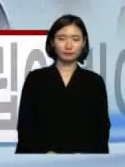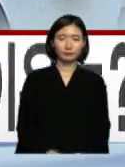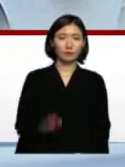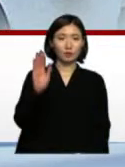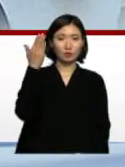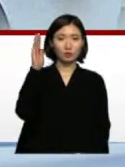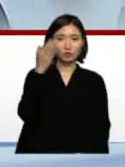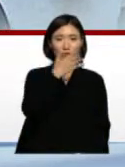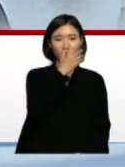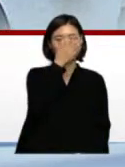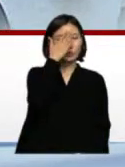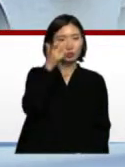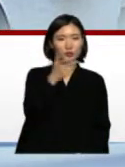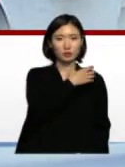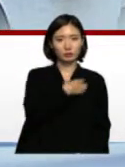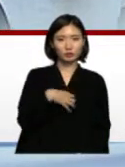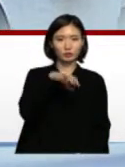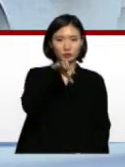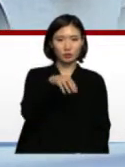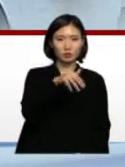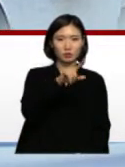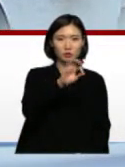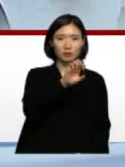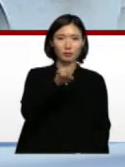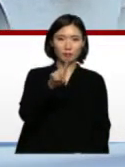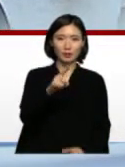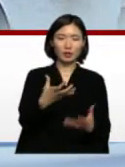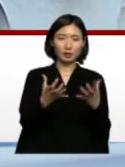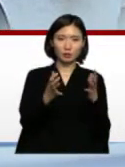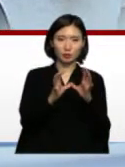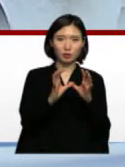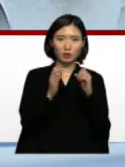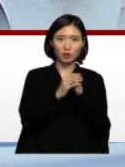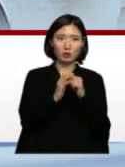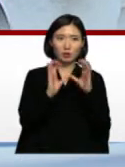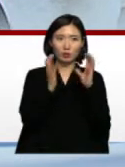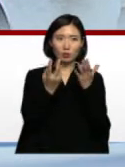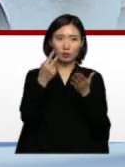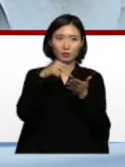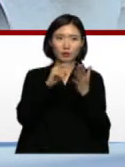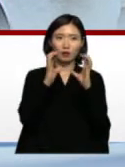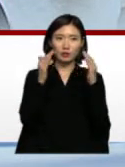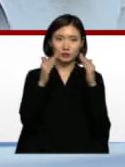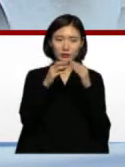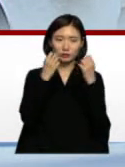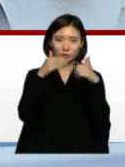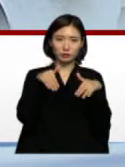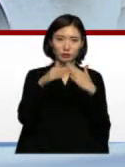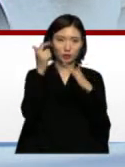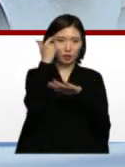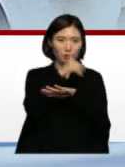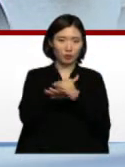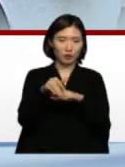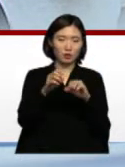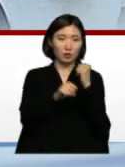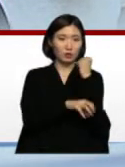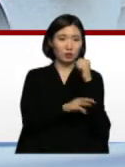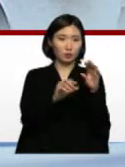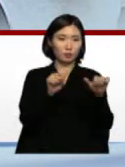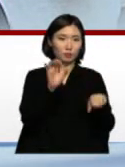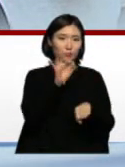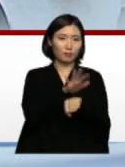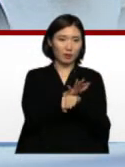최근 용산고 청은 용산구 청파동 의 국공립어린이집 신축을 계획해 왔읍니다 기존 부동산의 메이플